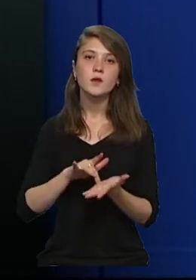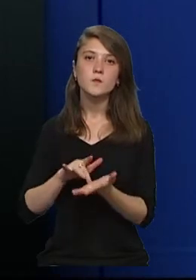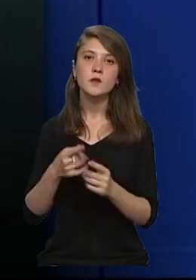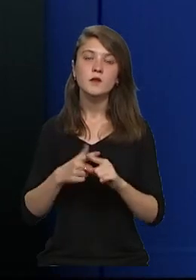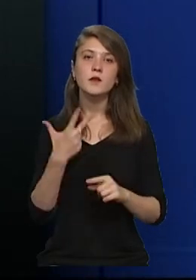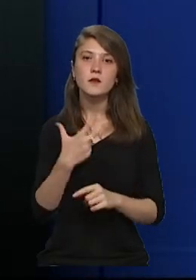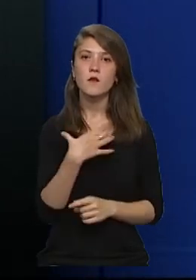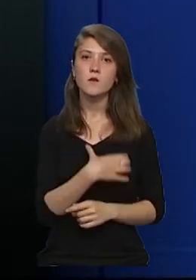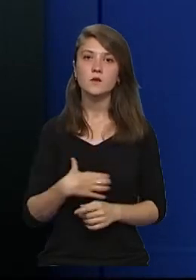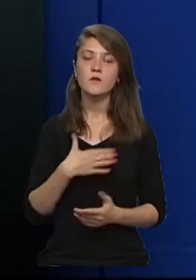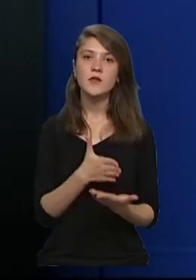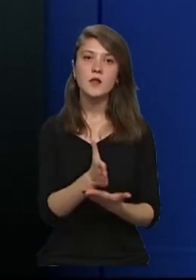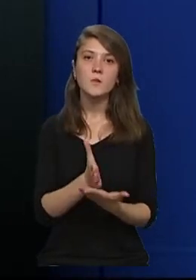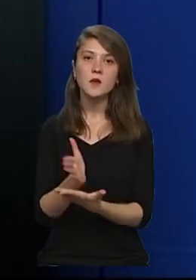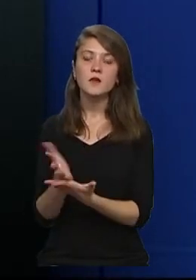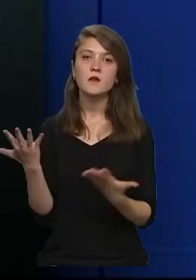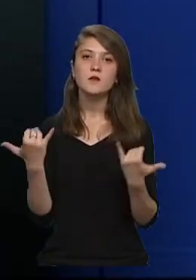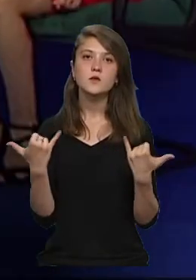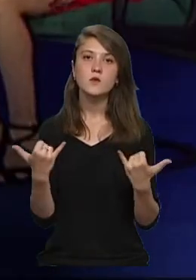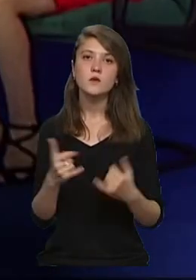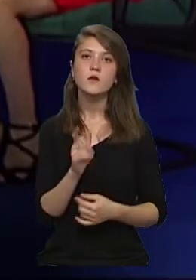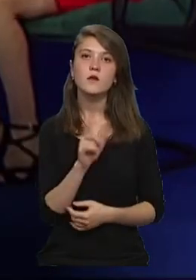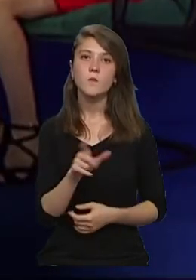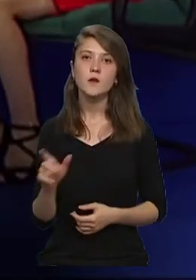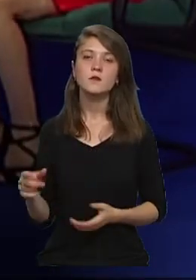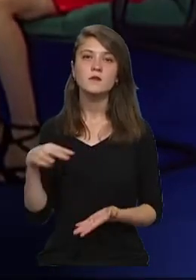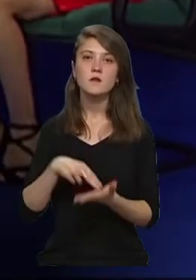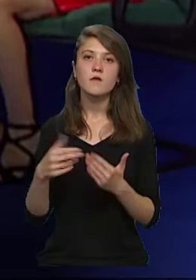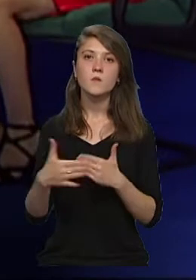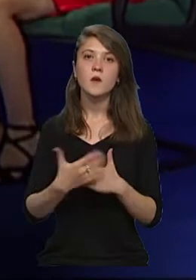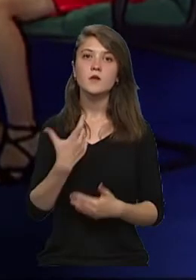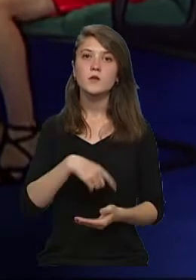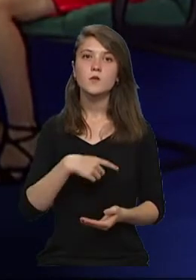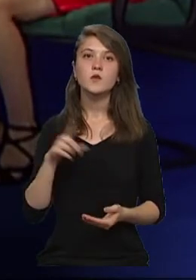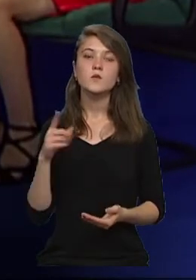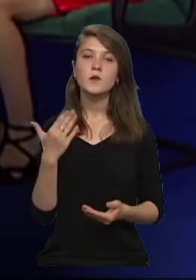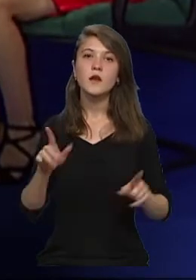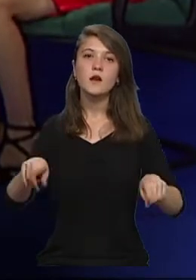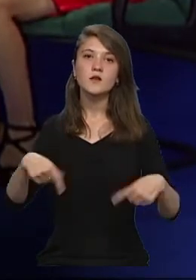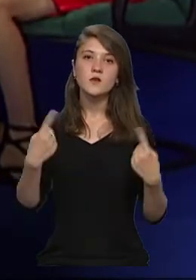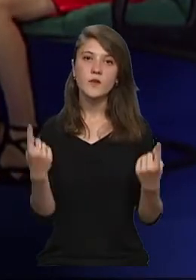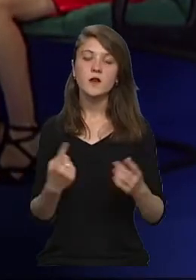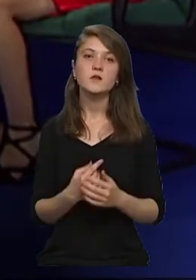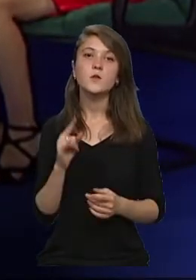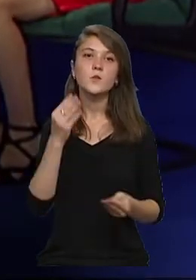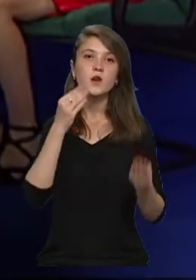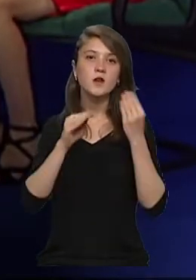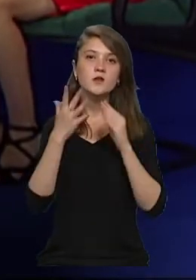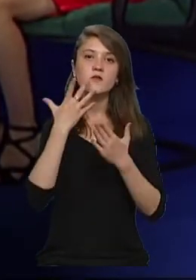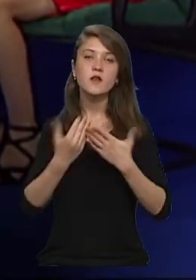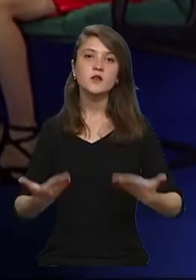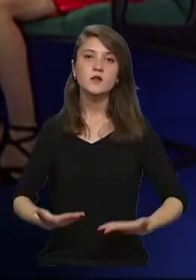три стратегічні напрямки, які сьогодні громада ставить перед собою для того, щоб їх реалізувати, для того, щоб покращити своє